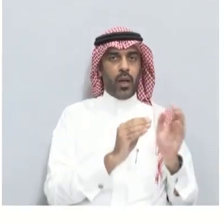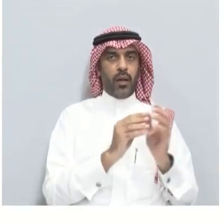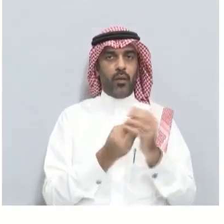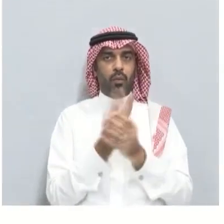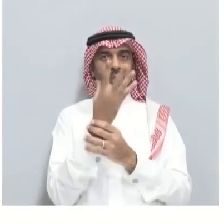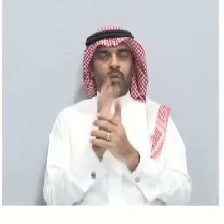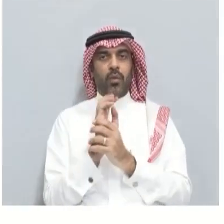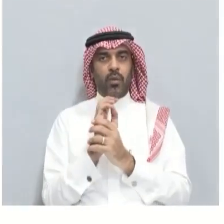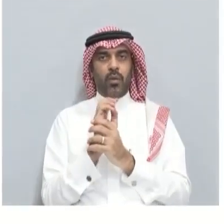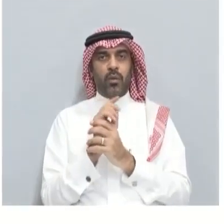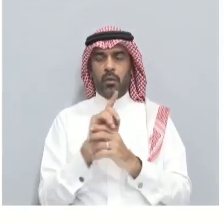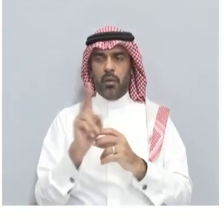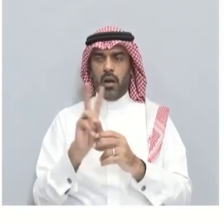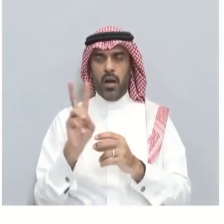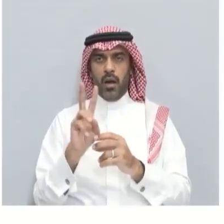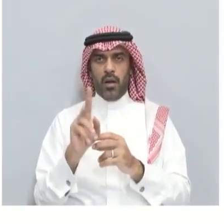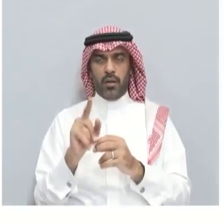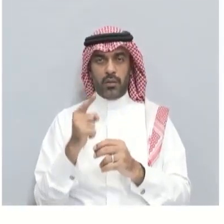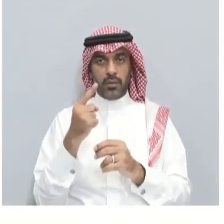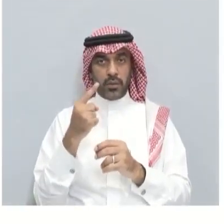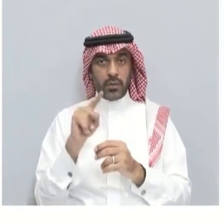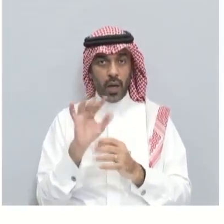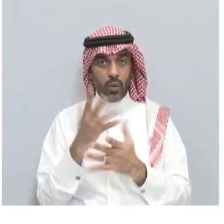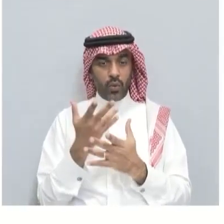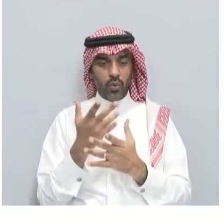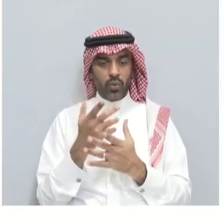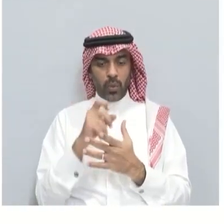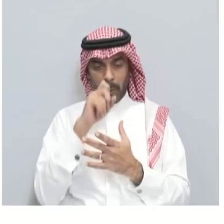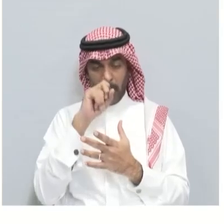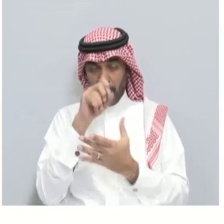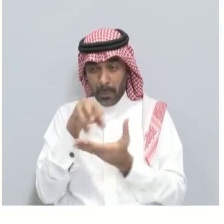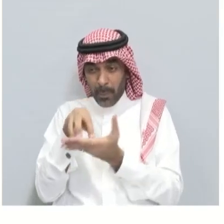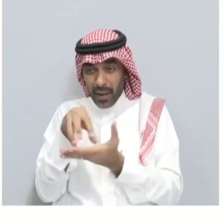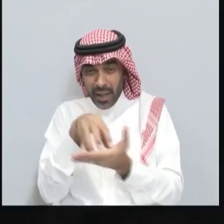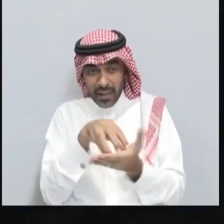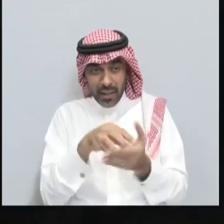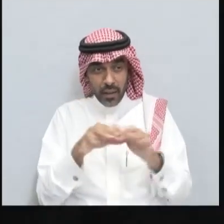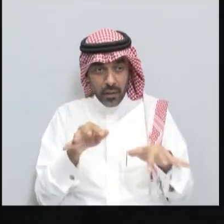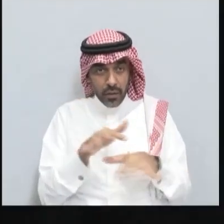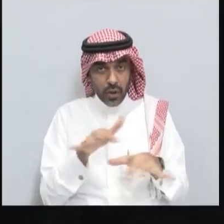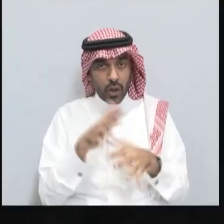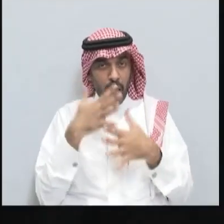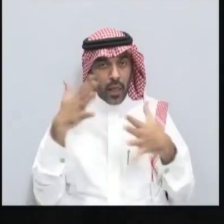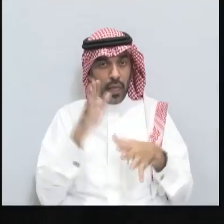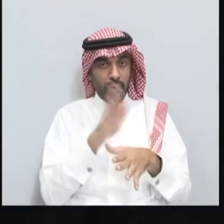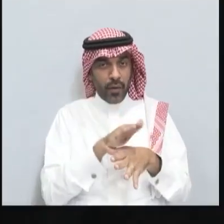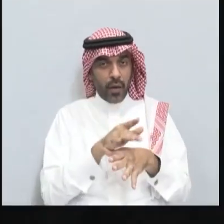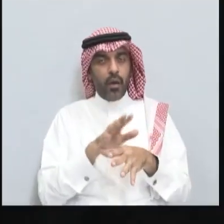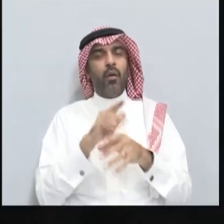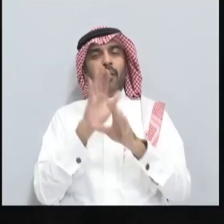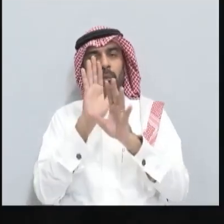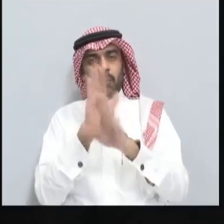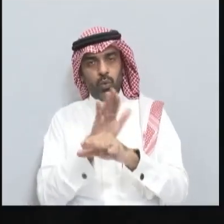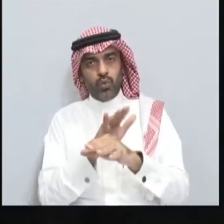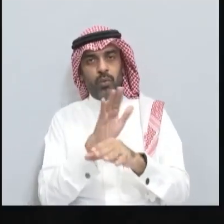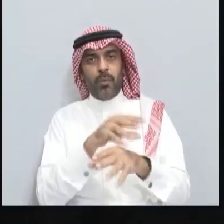تكنون لاحظنا انه ارتباط حدوث الزلازل وحدوث البراكين واي تغير